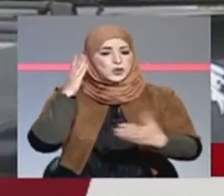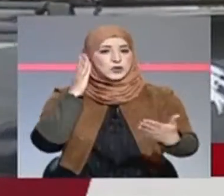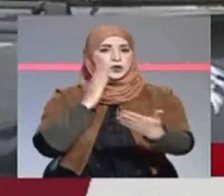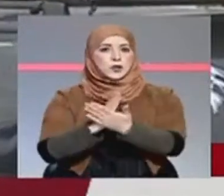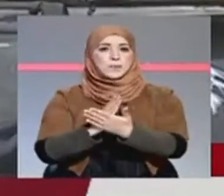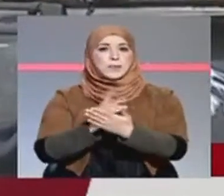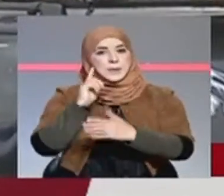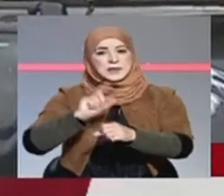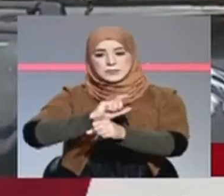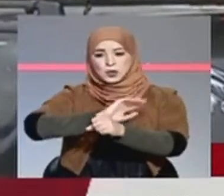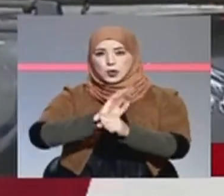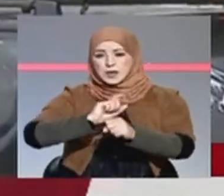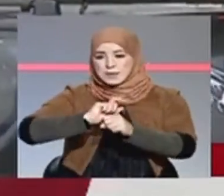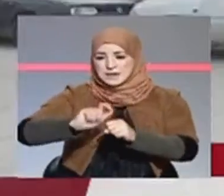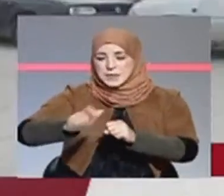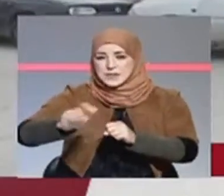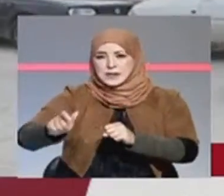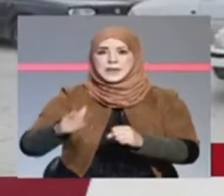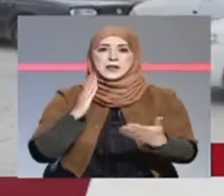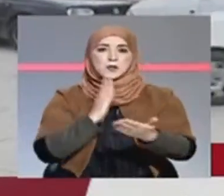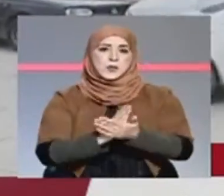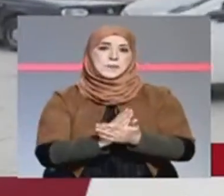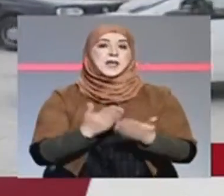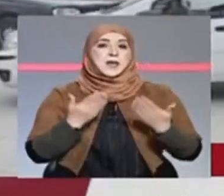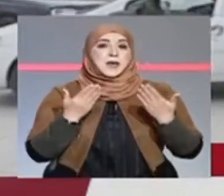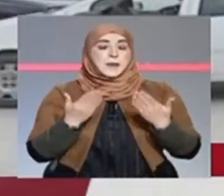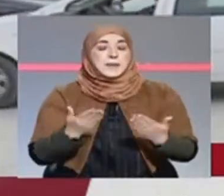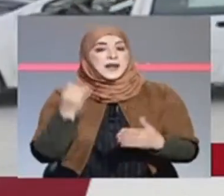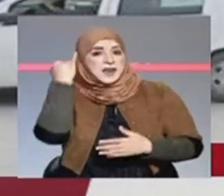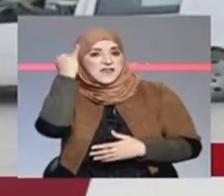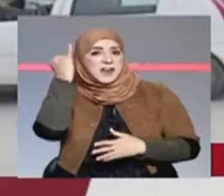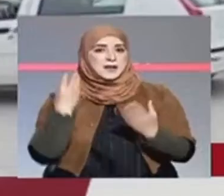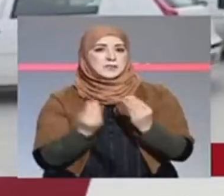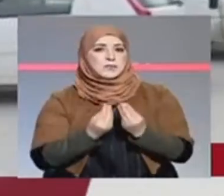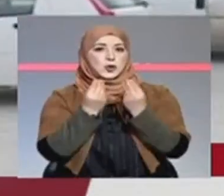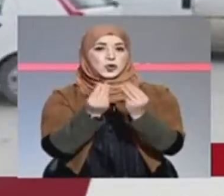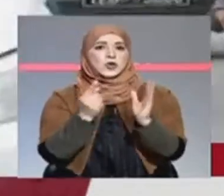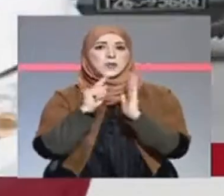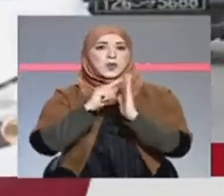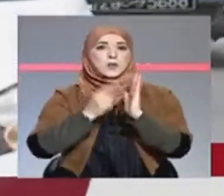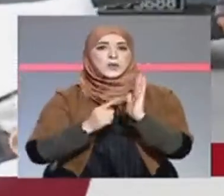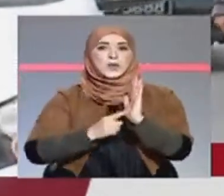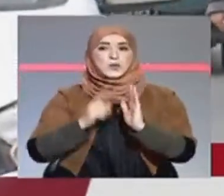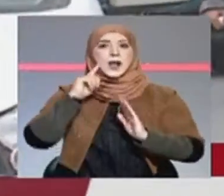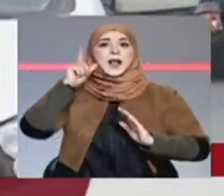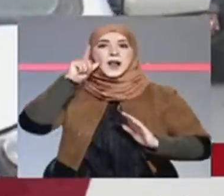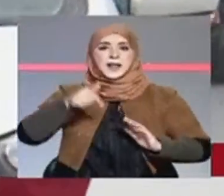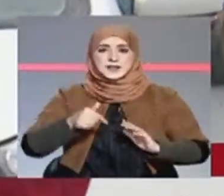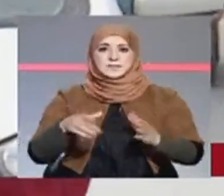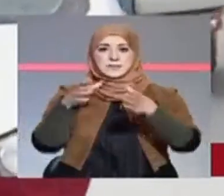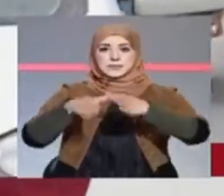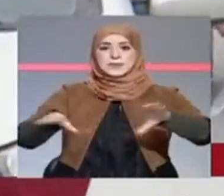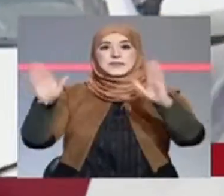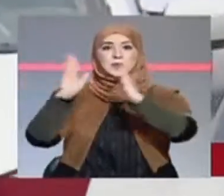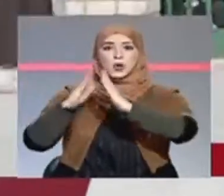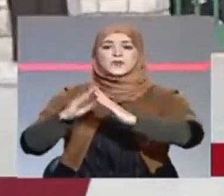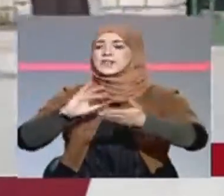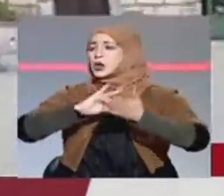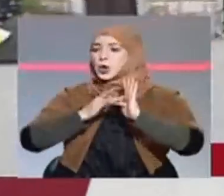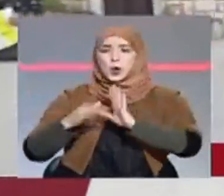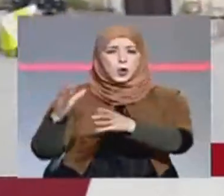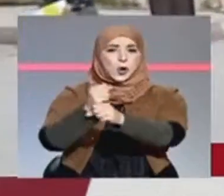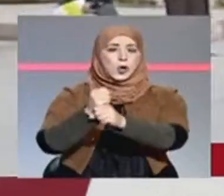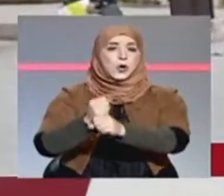من مزيد استفحال هذا الوضع ومن بين هذه المقترحات اقرار صحي شاملا خلال